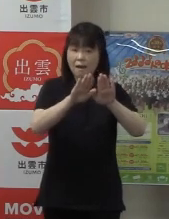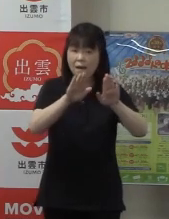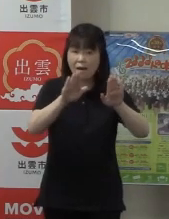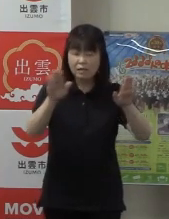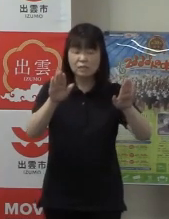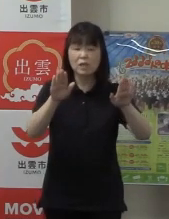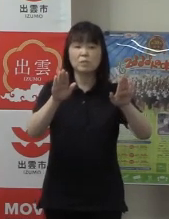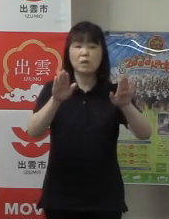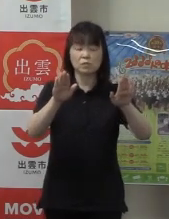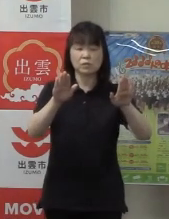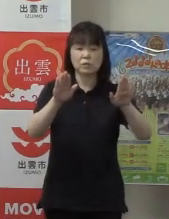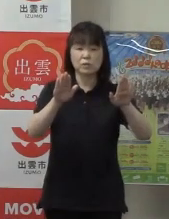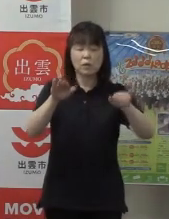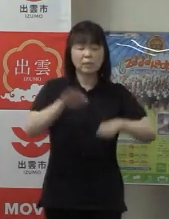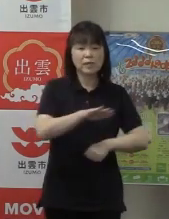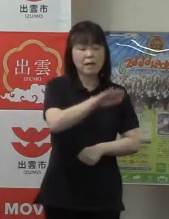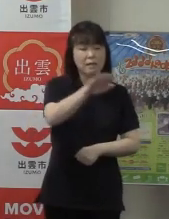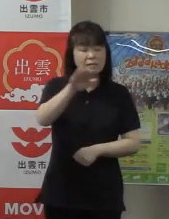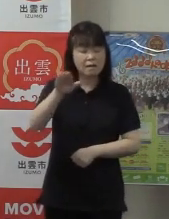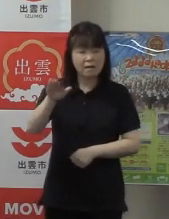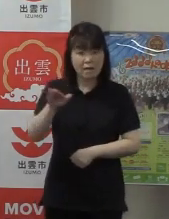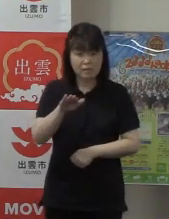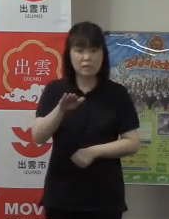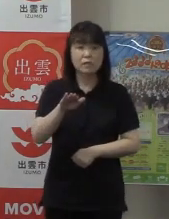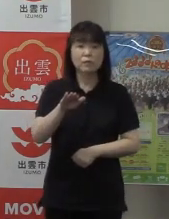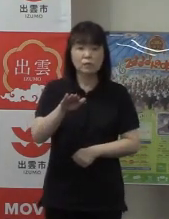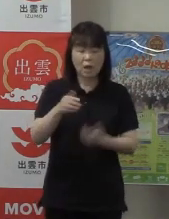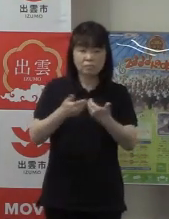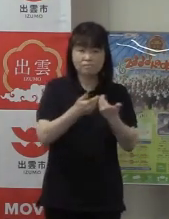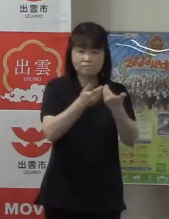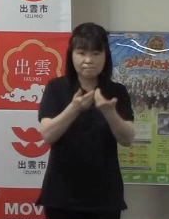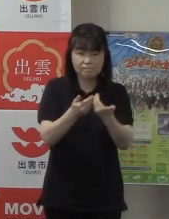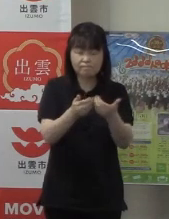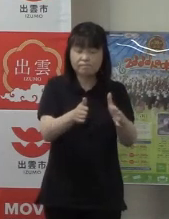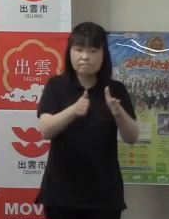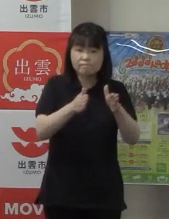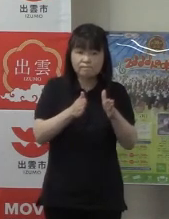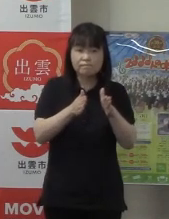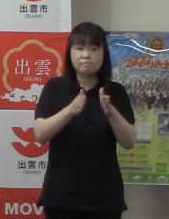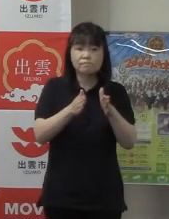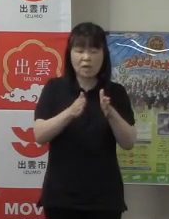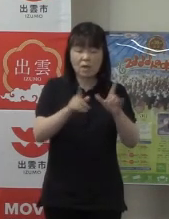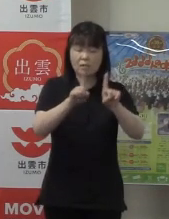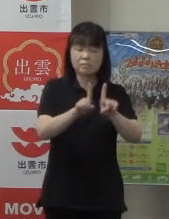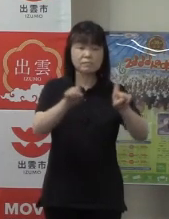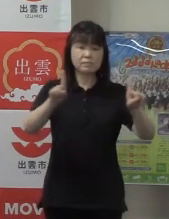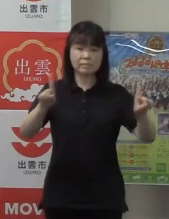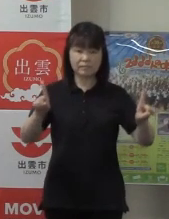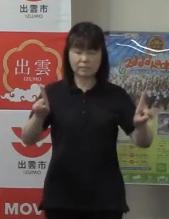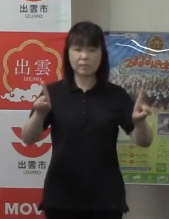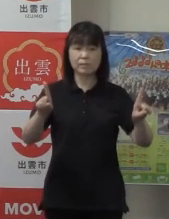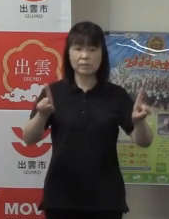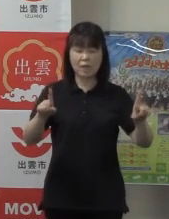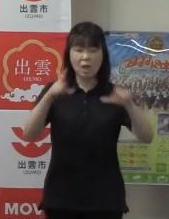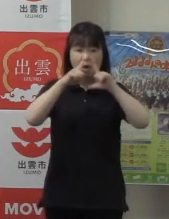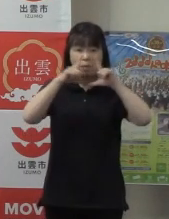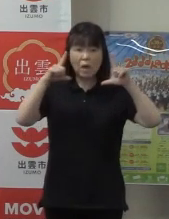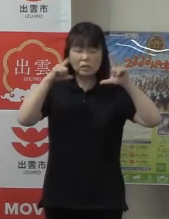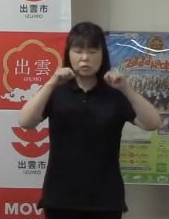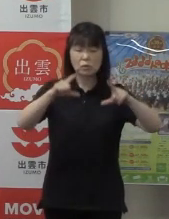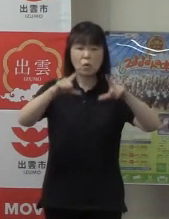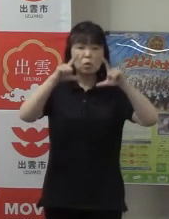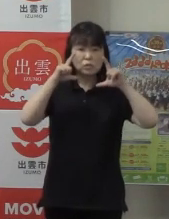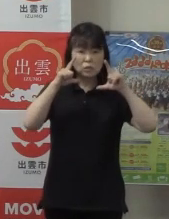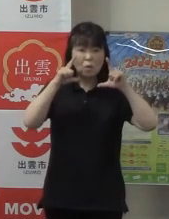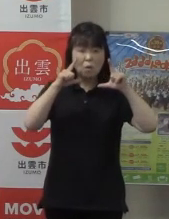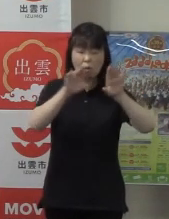ります。市民の皆様には繰り返しになりますが、3つの密の回避、人と人との距離の確保、マスクの着用、換